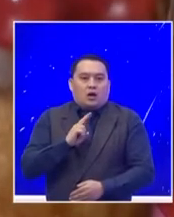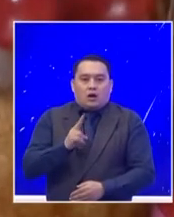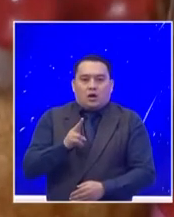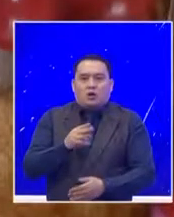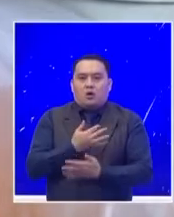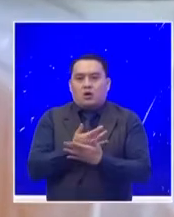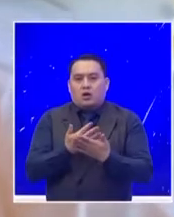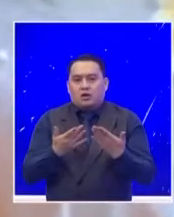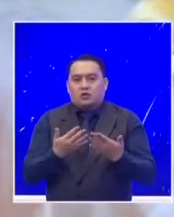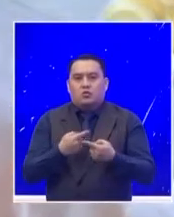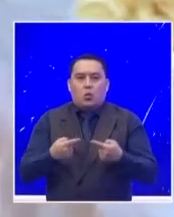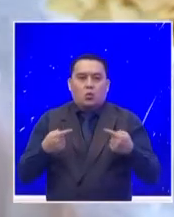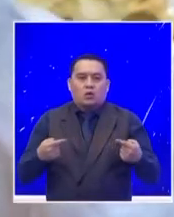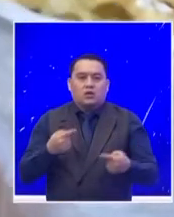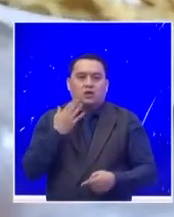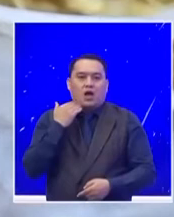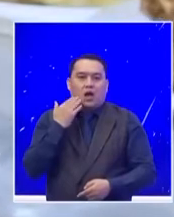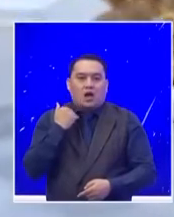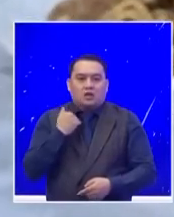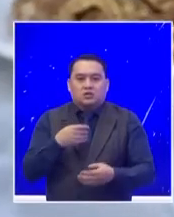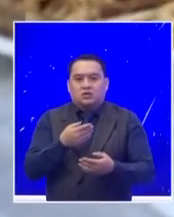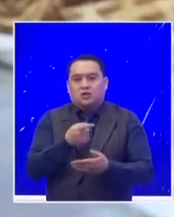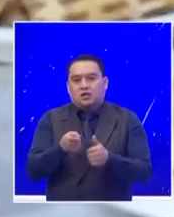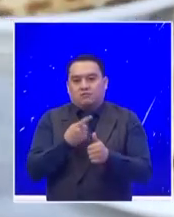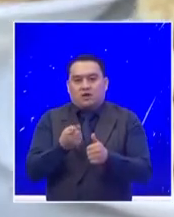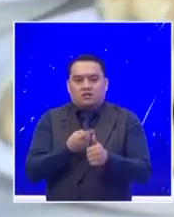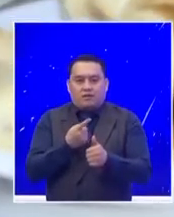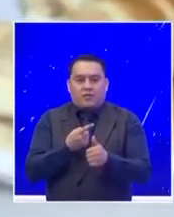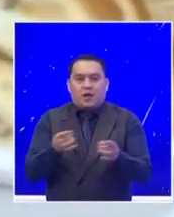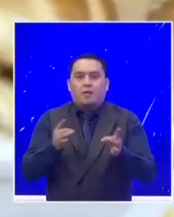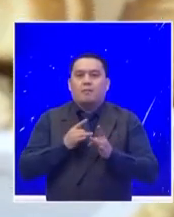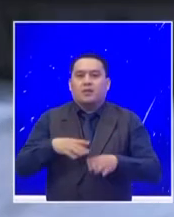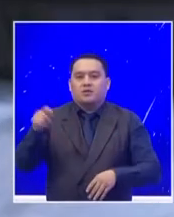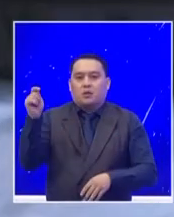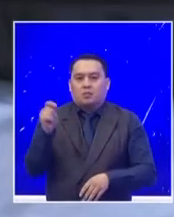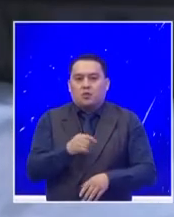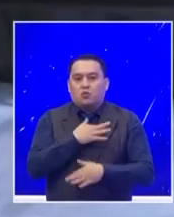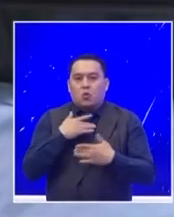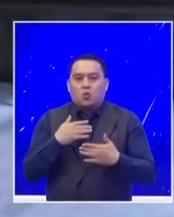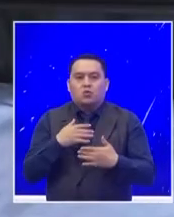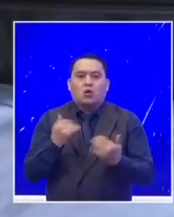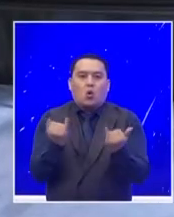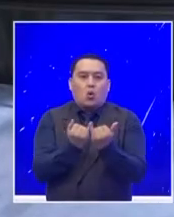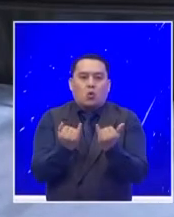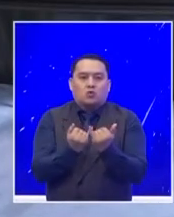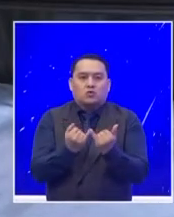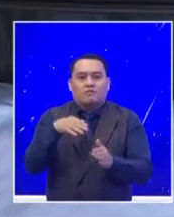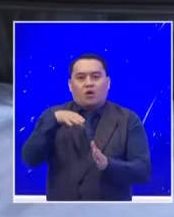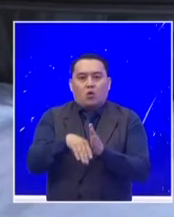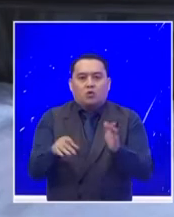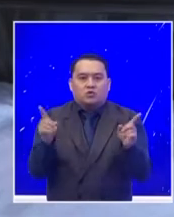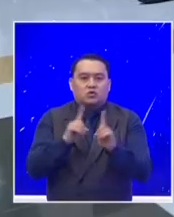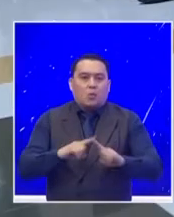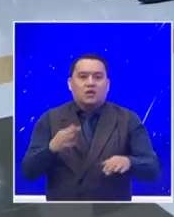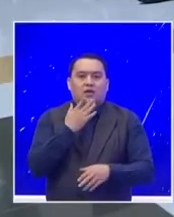эчпачмаков, коштега и других блюд с не менее экзотическими названиями. На праздник пришли многочисленные гости, чтобы окунуться в атмосферу